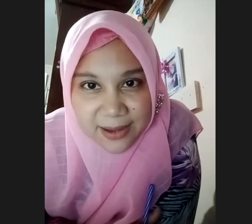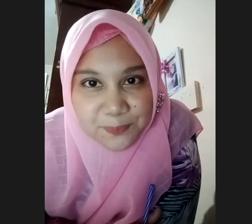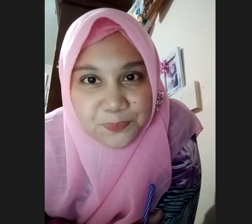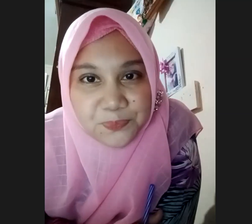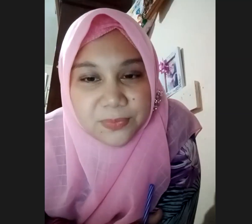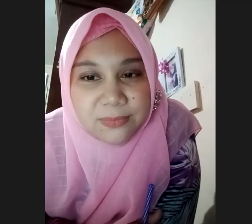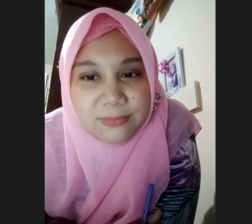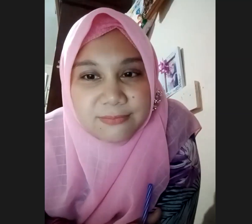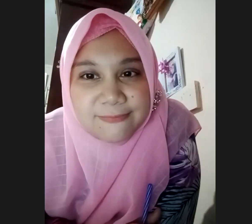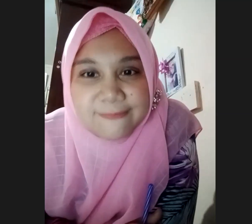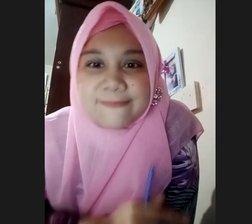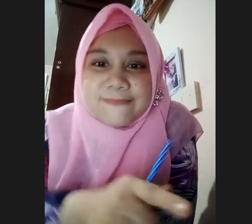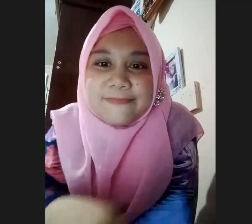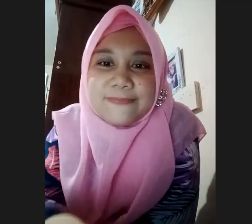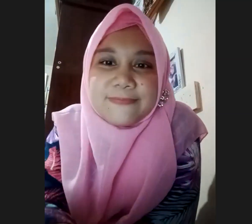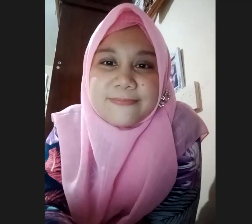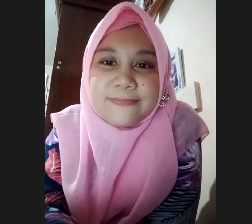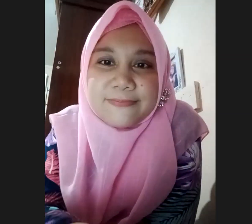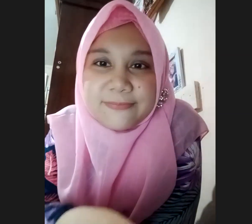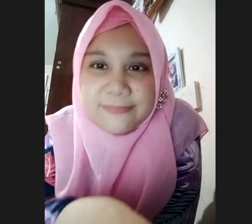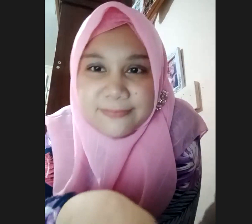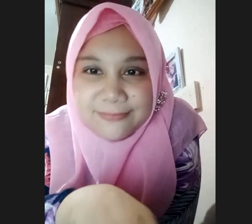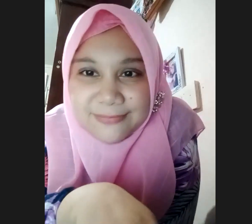Suaranya. Silakan Ibu Sulis.